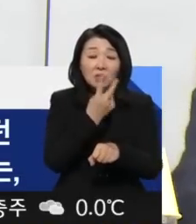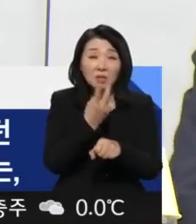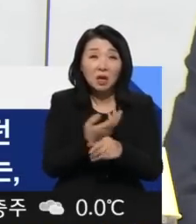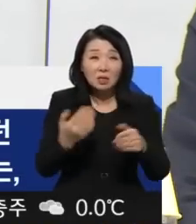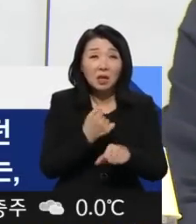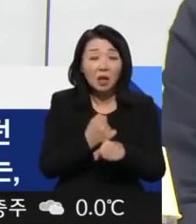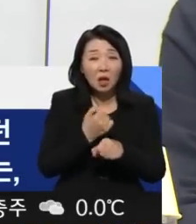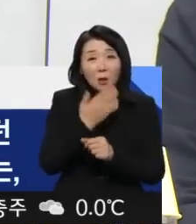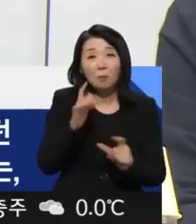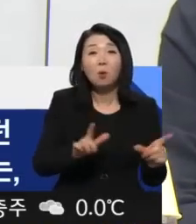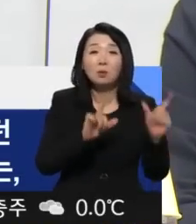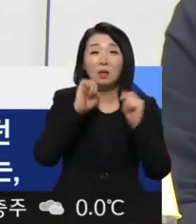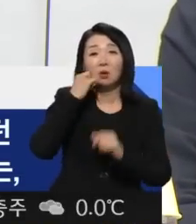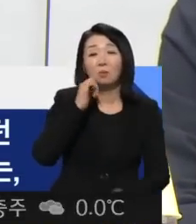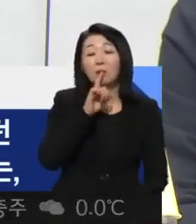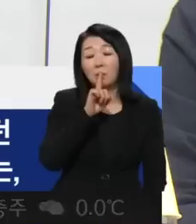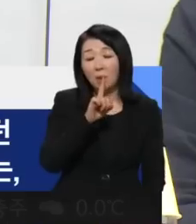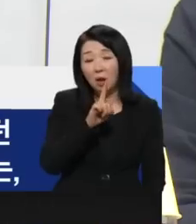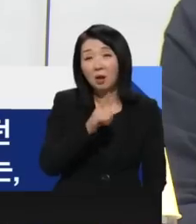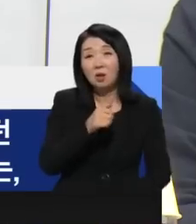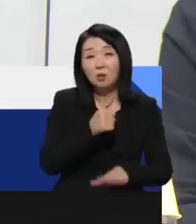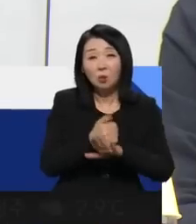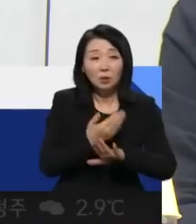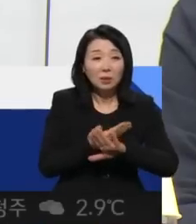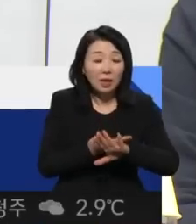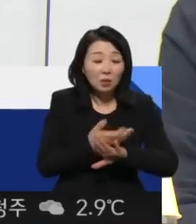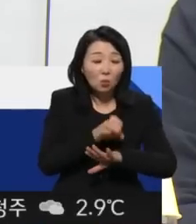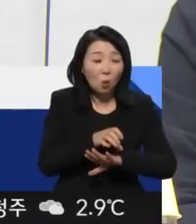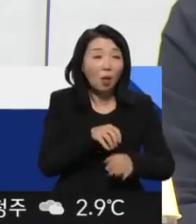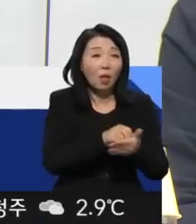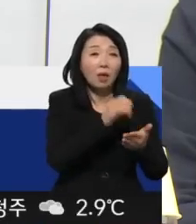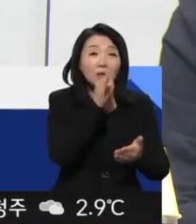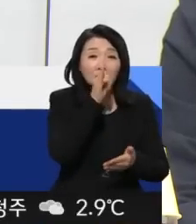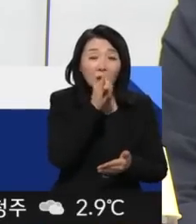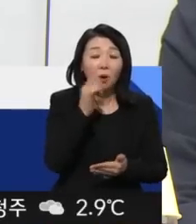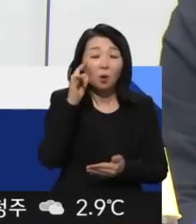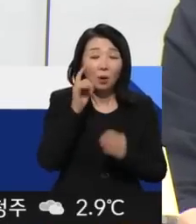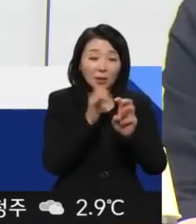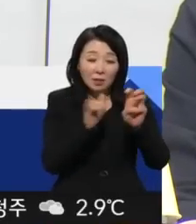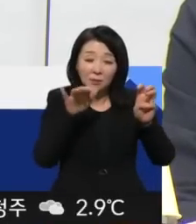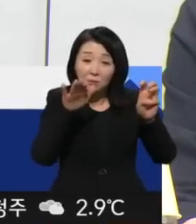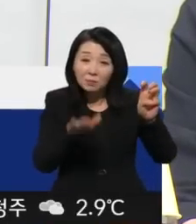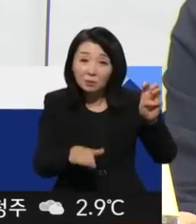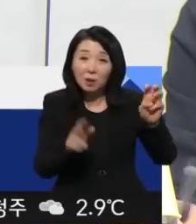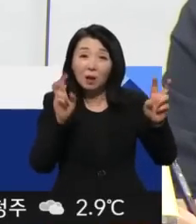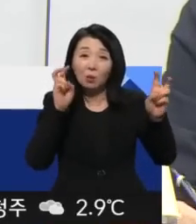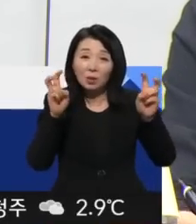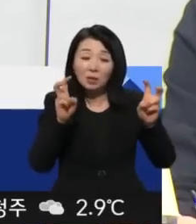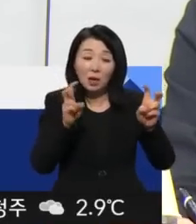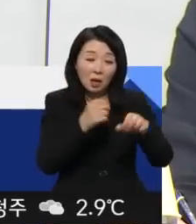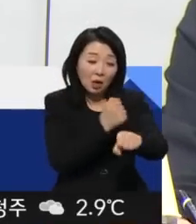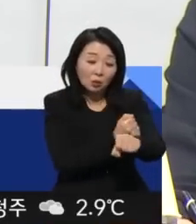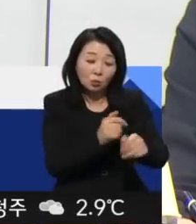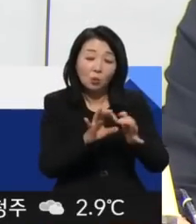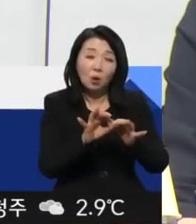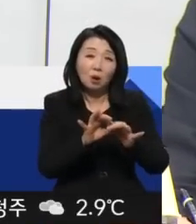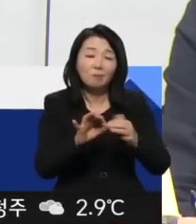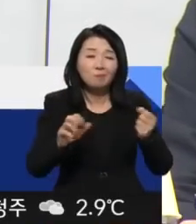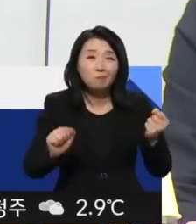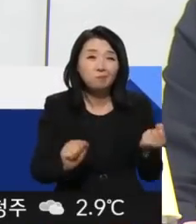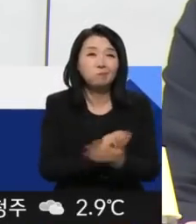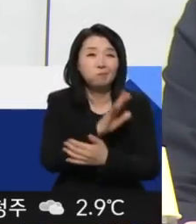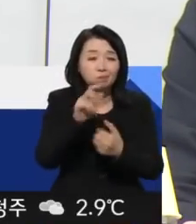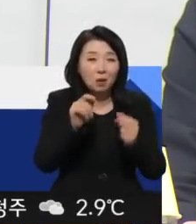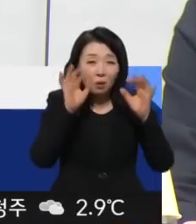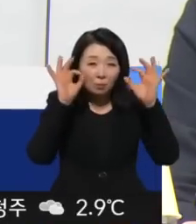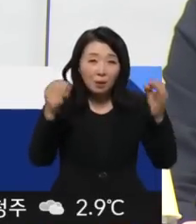생계를 꾸릴 수 없어서 이탈하는 말하자면 30인 미만 업체 이 노동시장의 대혼란이 눈에